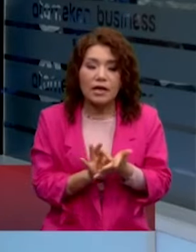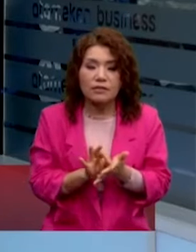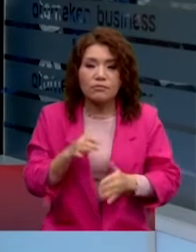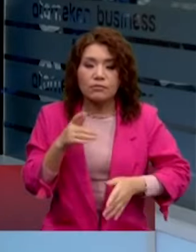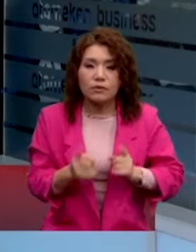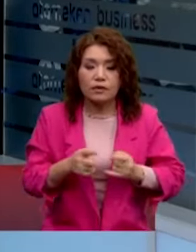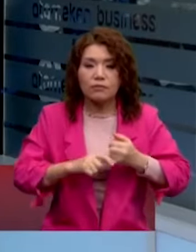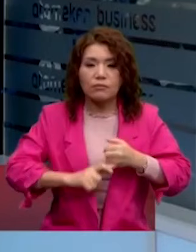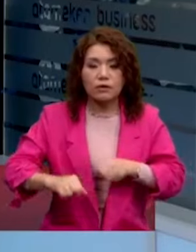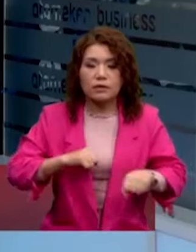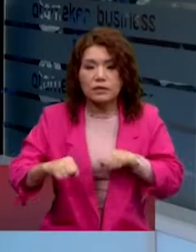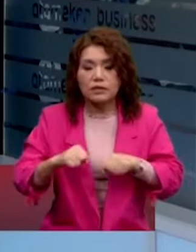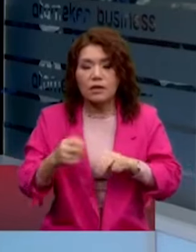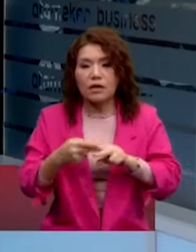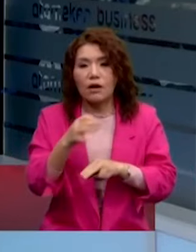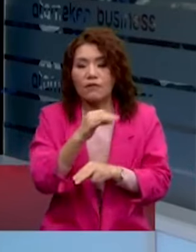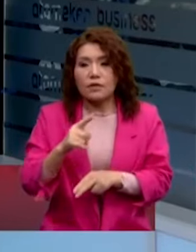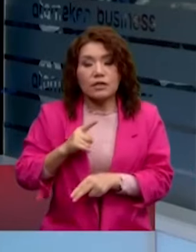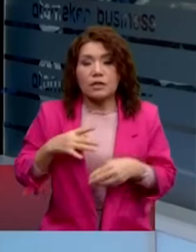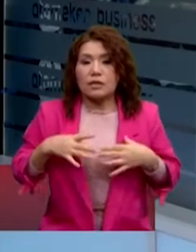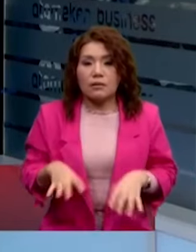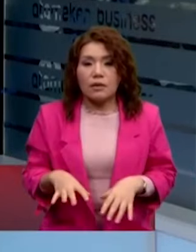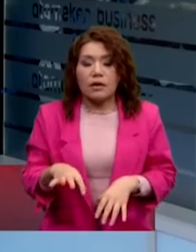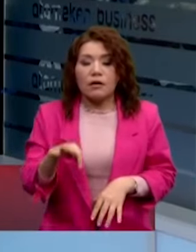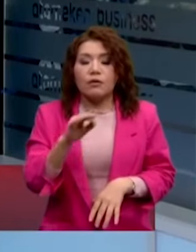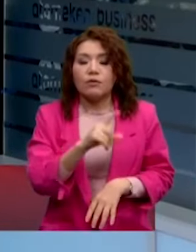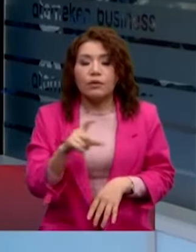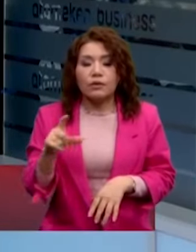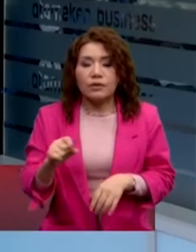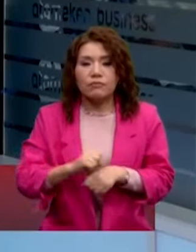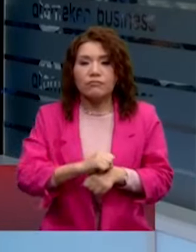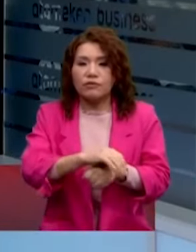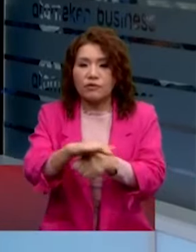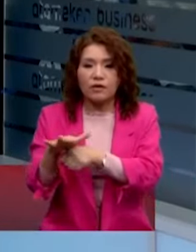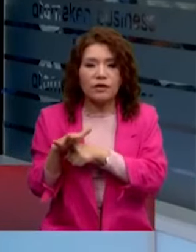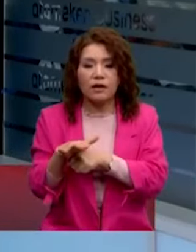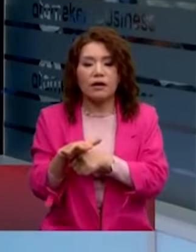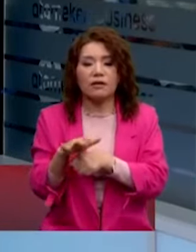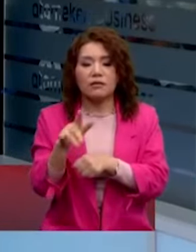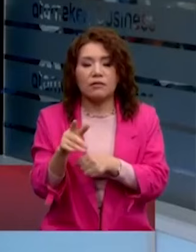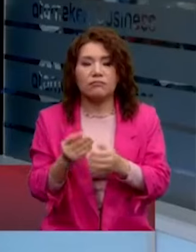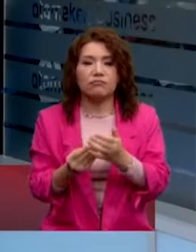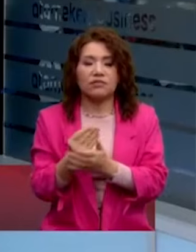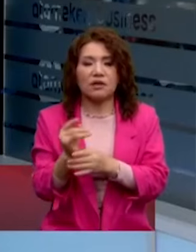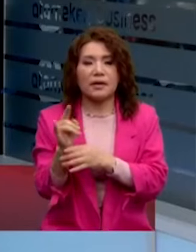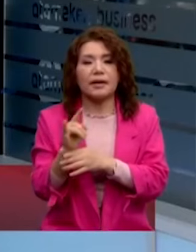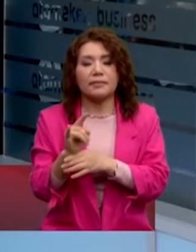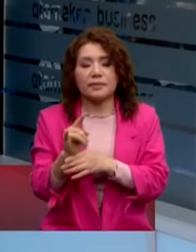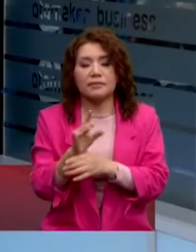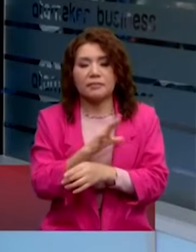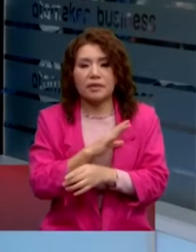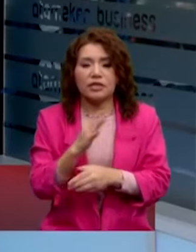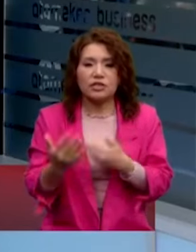подземных толчков, не дожидаясь официальной информации, некоторые пользователи начали распространять в мессенджерах откровенную дезинформацию о